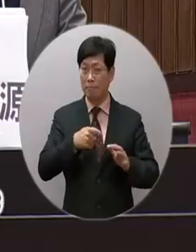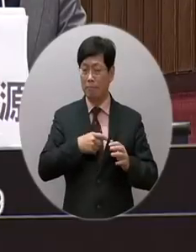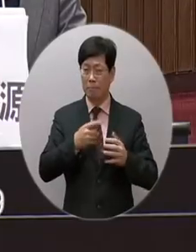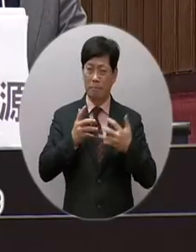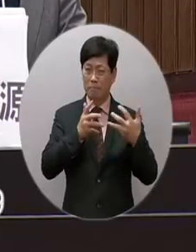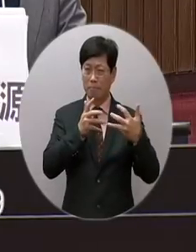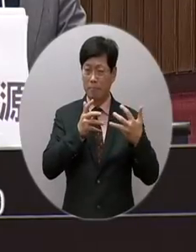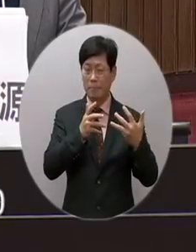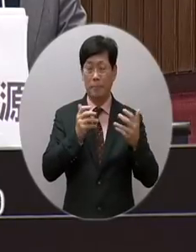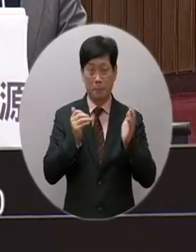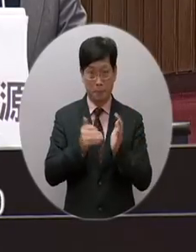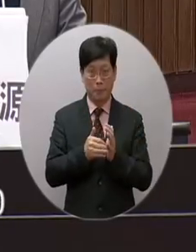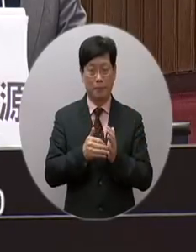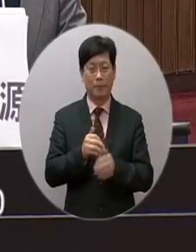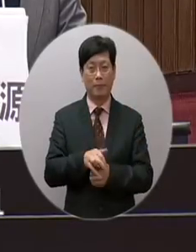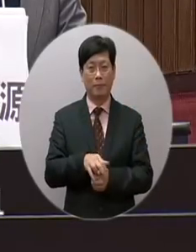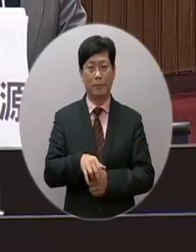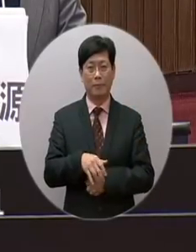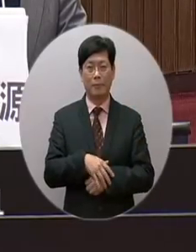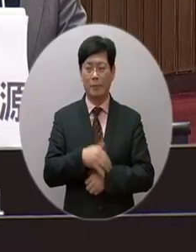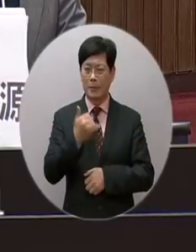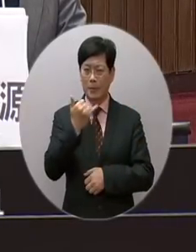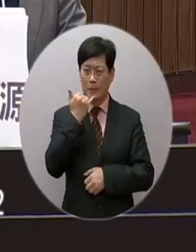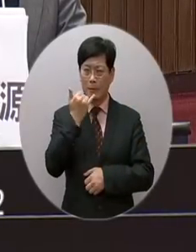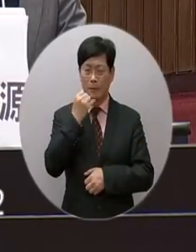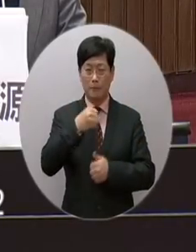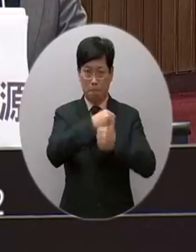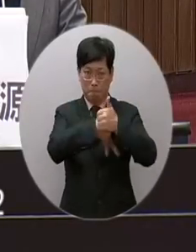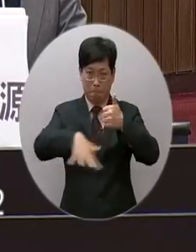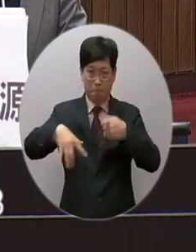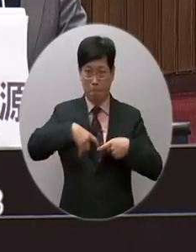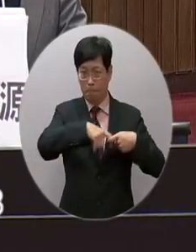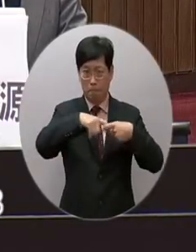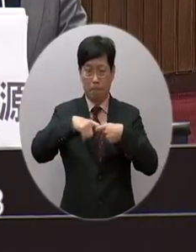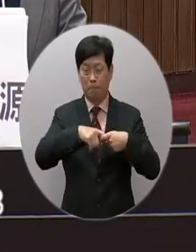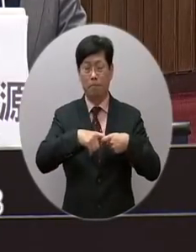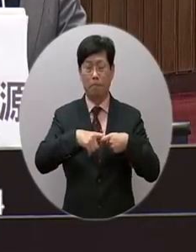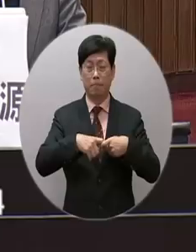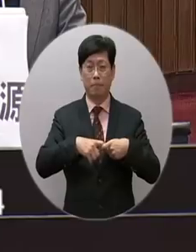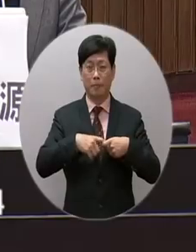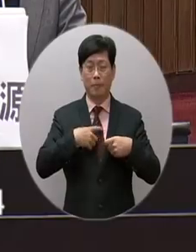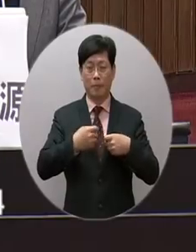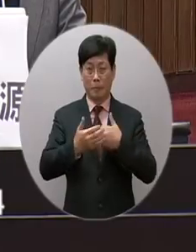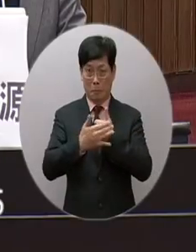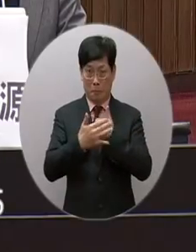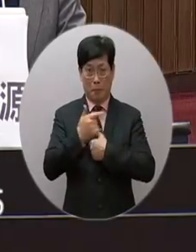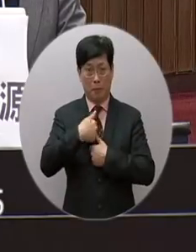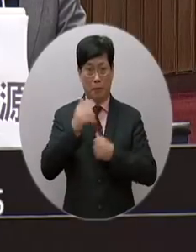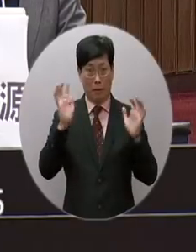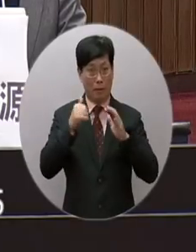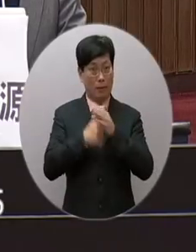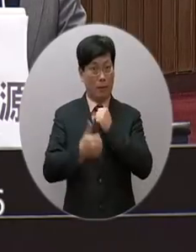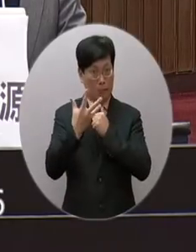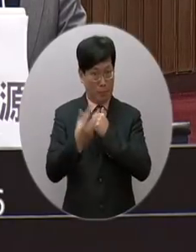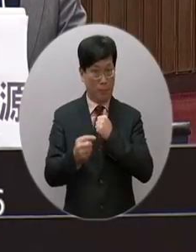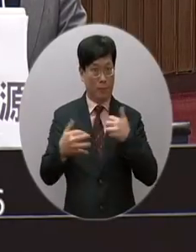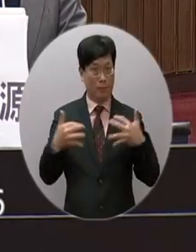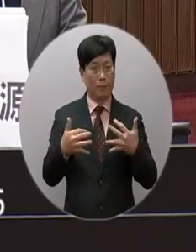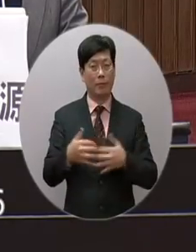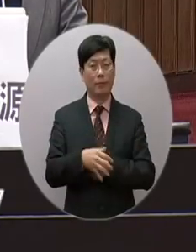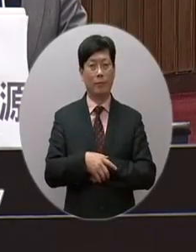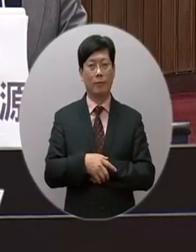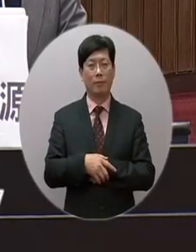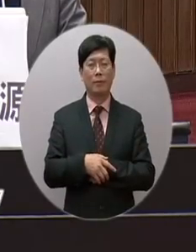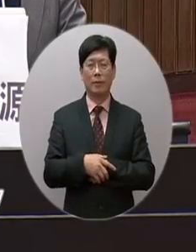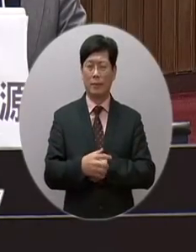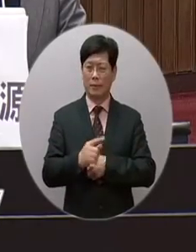一个总质询，那能够有一个跨部会的一个整合，让我们的这个少子化的这个问题能够在这个